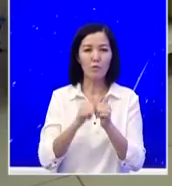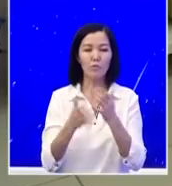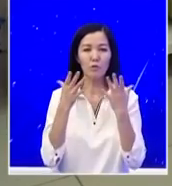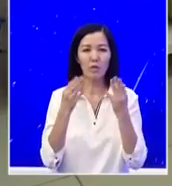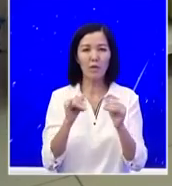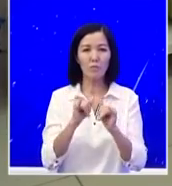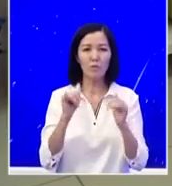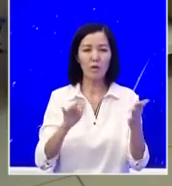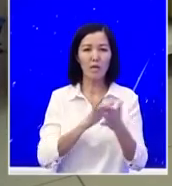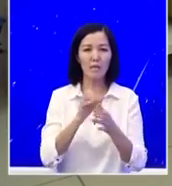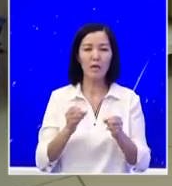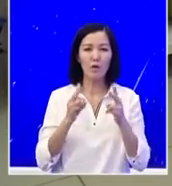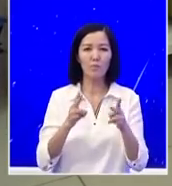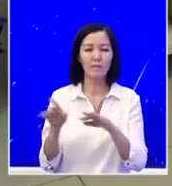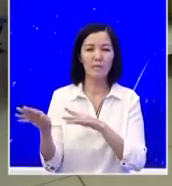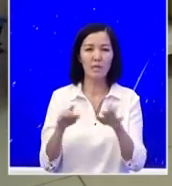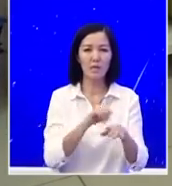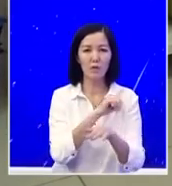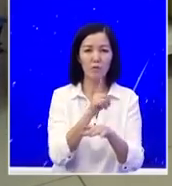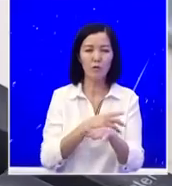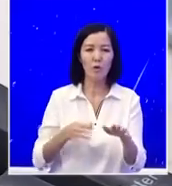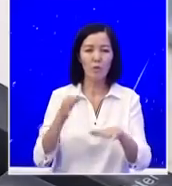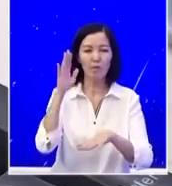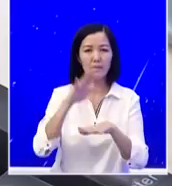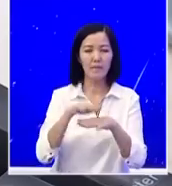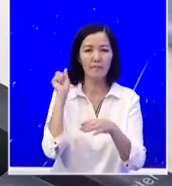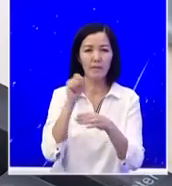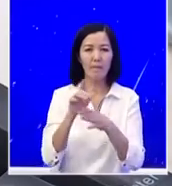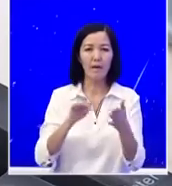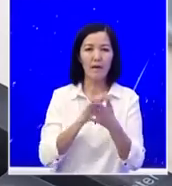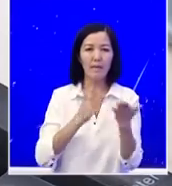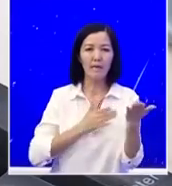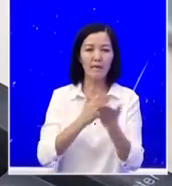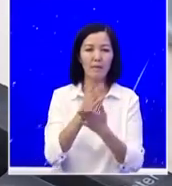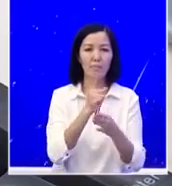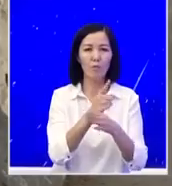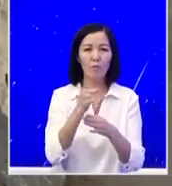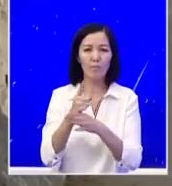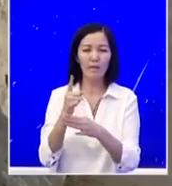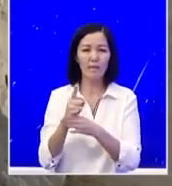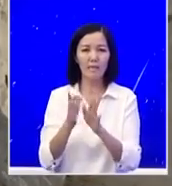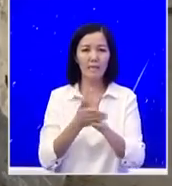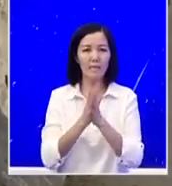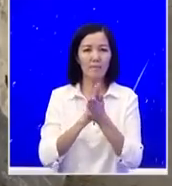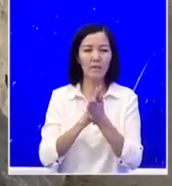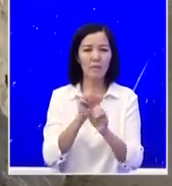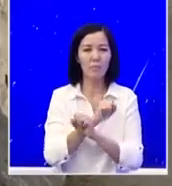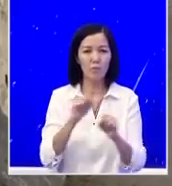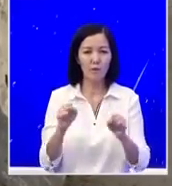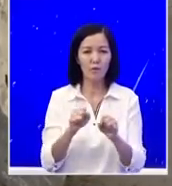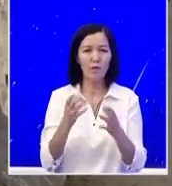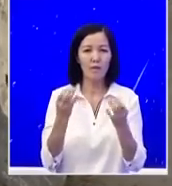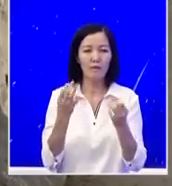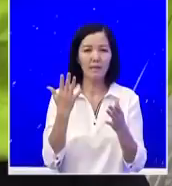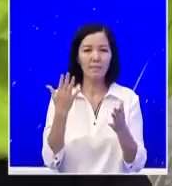байланысты қалада қауіпсіздік шаралары күшейтілді. Облыс әкімі тапсырмасымен қалаға кіреберістегі блок бекеттерде кептеліс болмас үшін